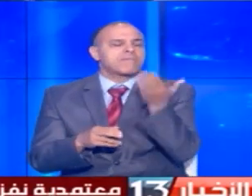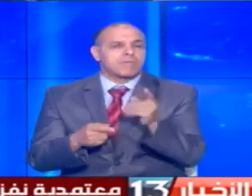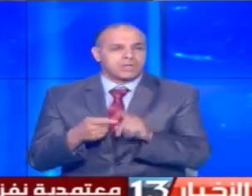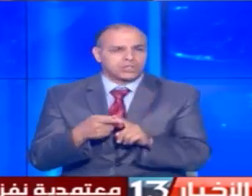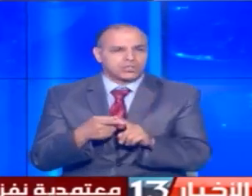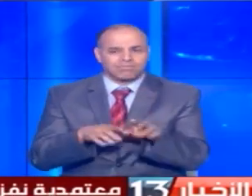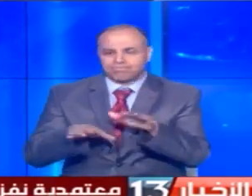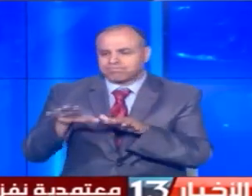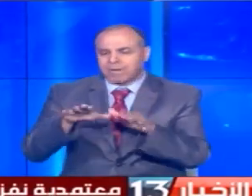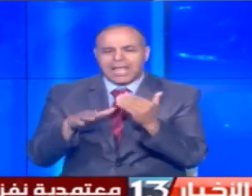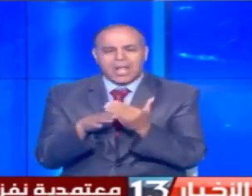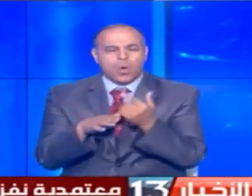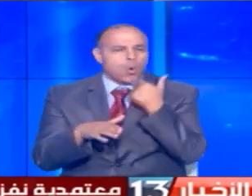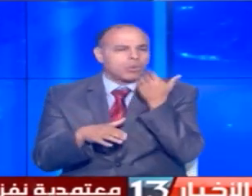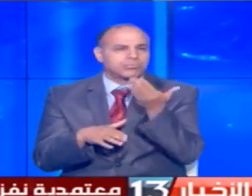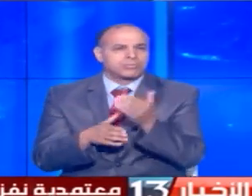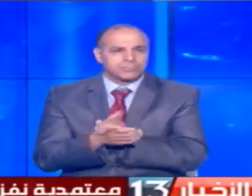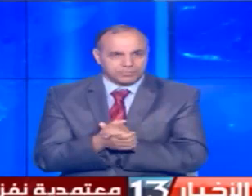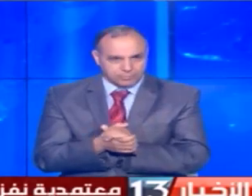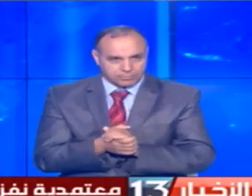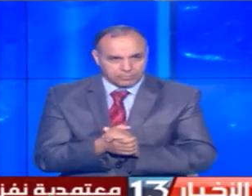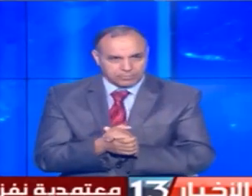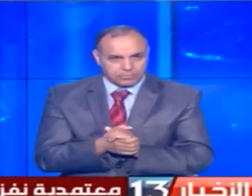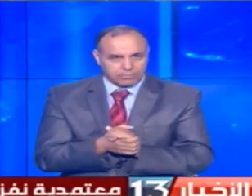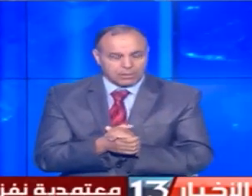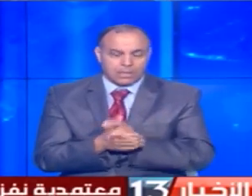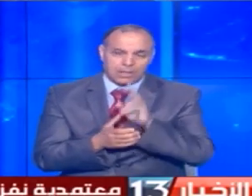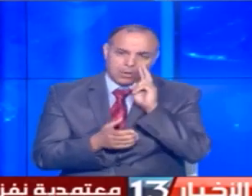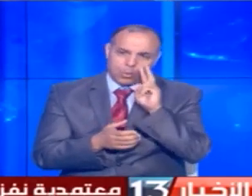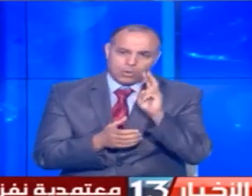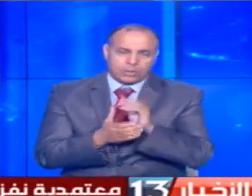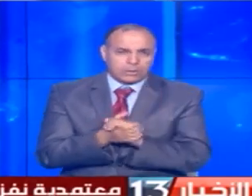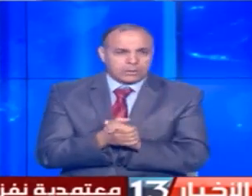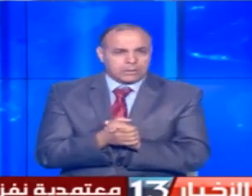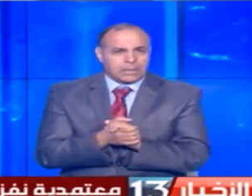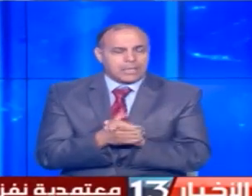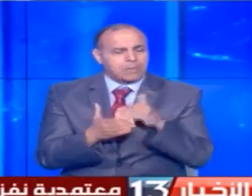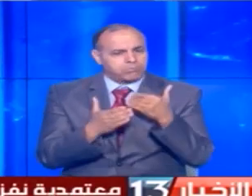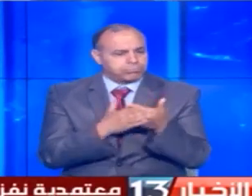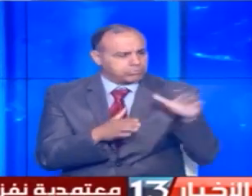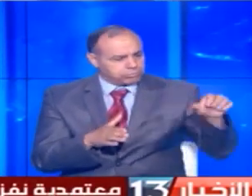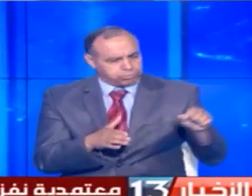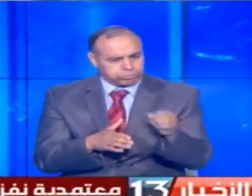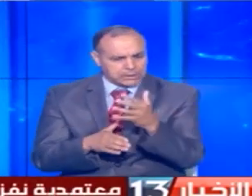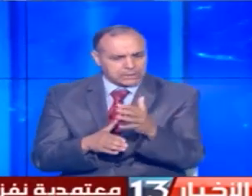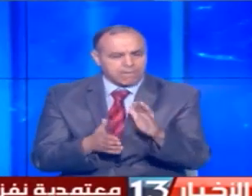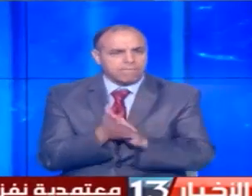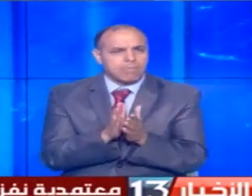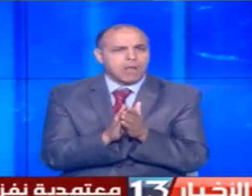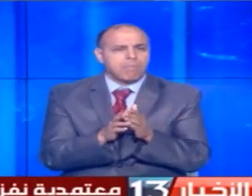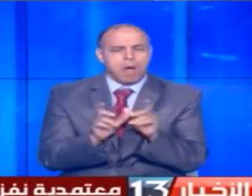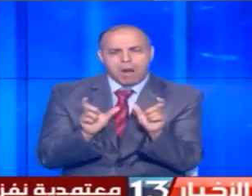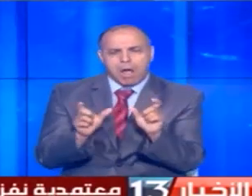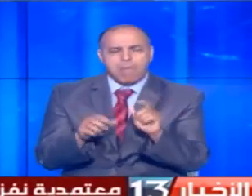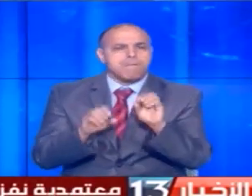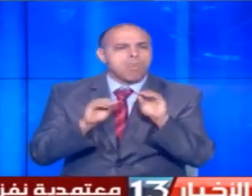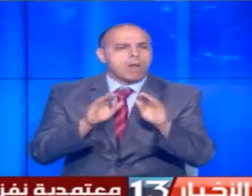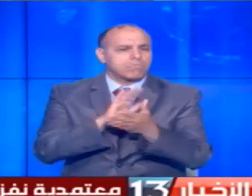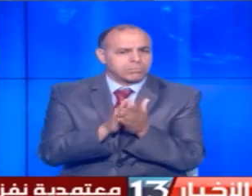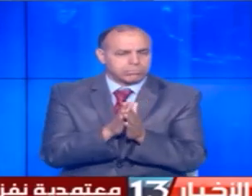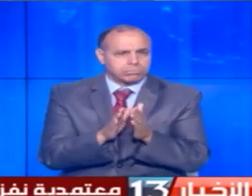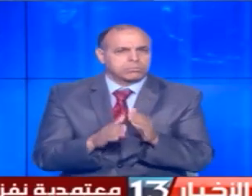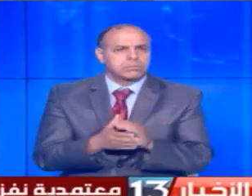وسوء التسيير بالمدرسة على حد تعبيرهم. فضلنا على خاطر نحن نوصلوا لهنا، لازم رقابه، لازم معلمين،